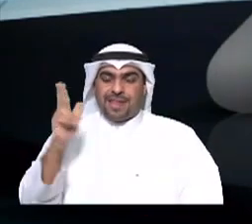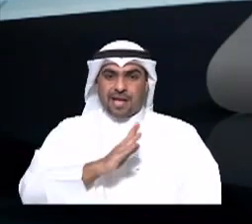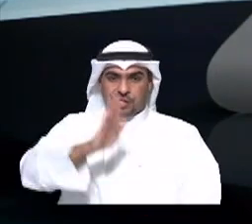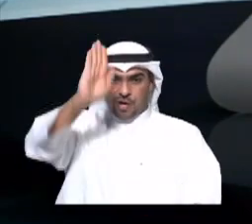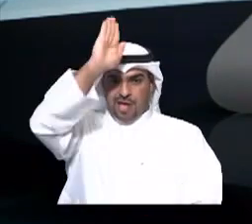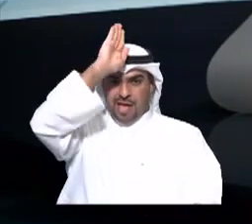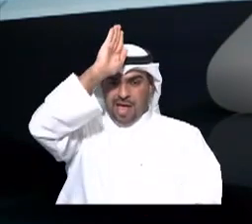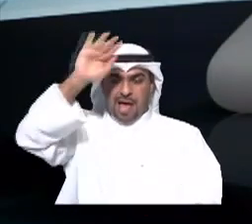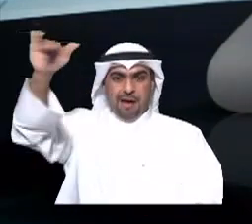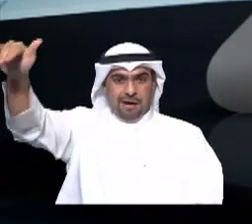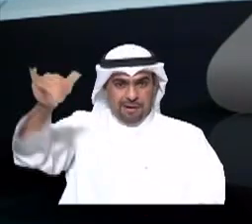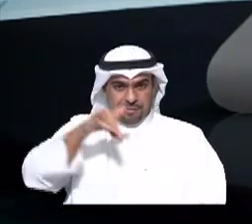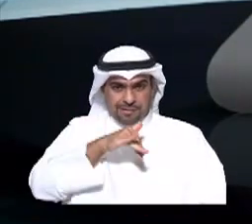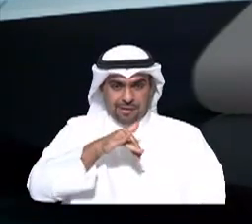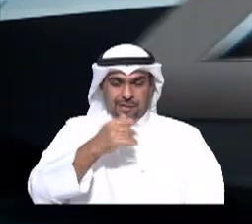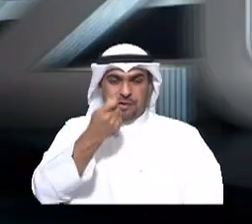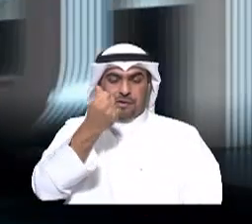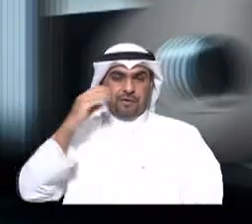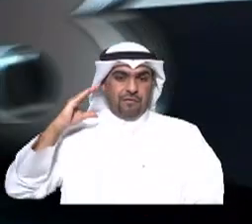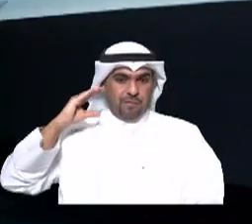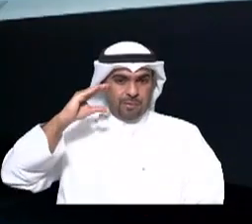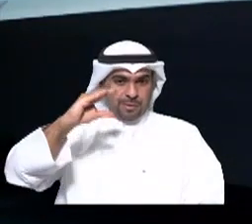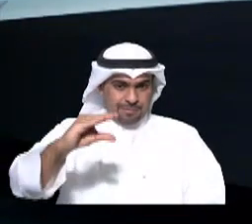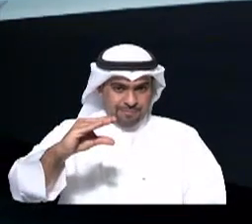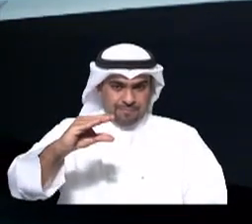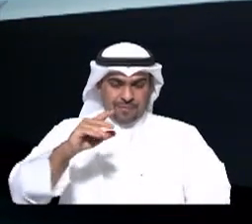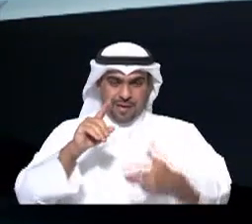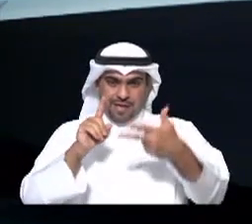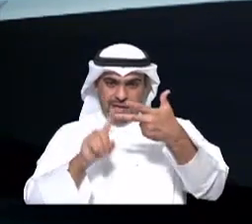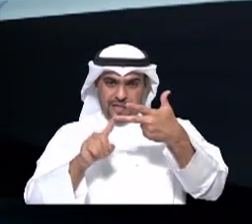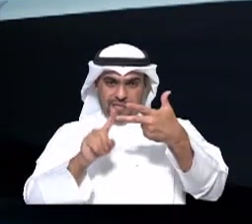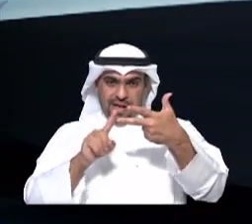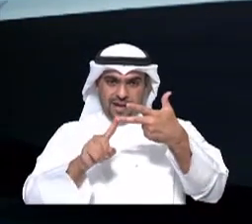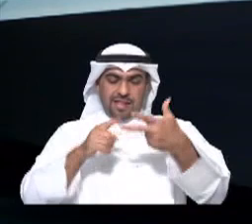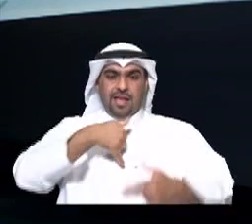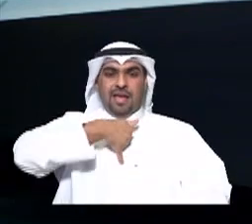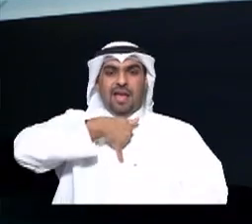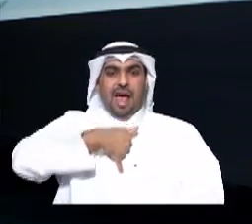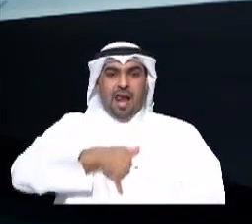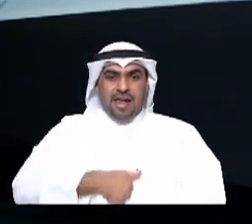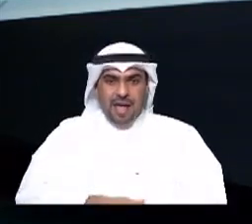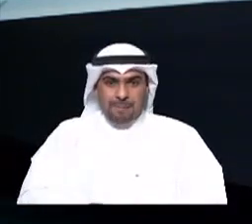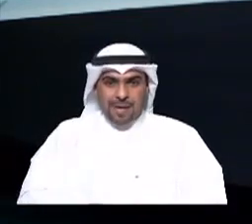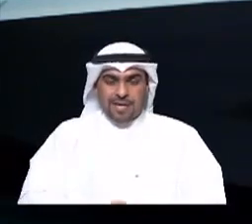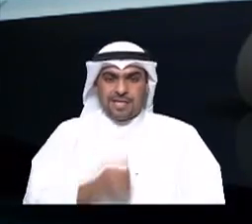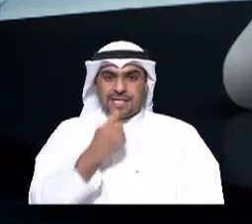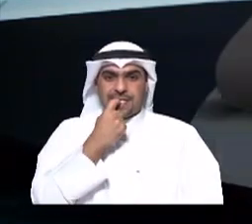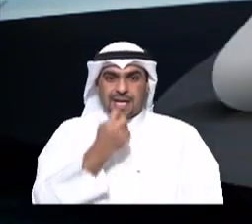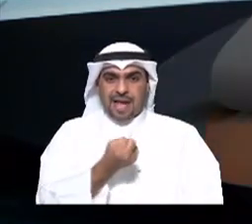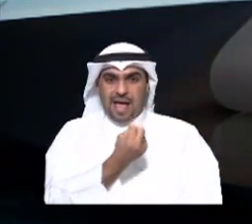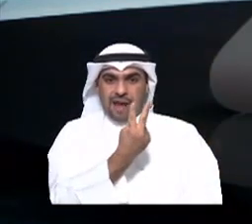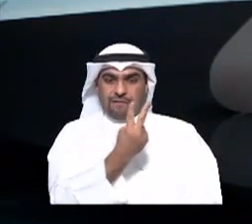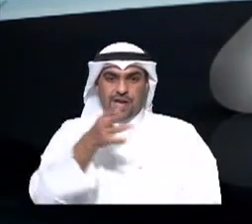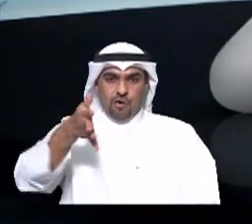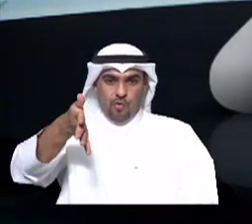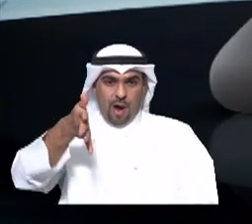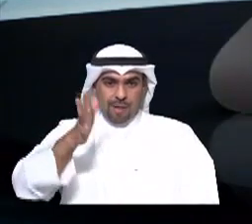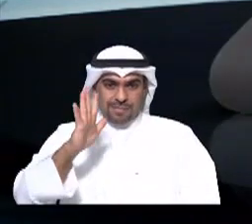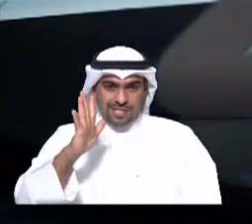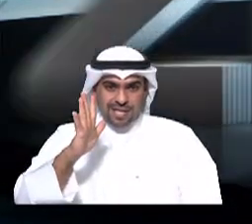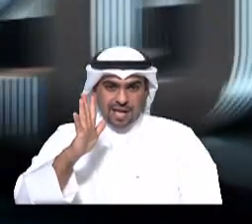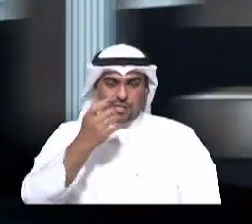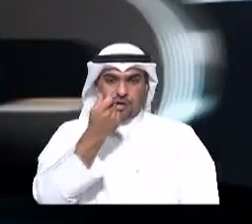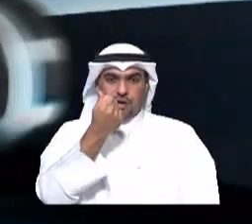لإعادة إعمار العراق، فيما لم يغب اليمن عن أجندة الكويت الإنسانية، ففي عام 2015 جاء